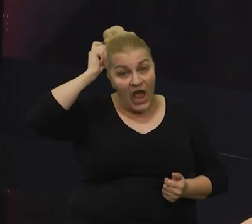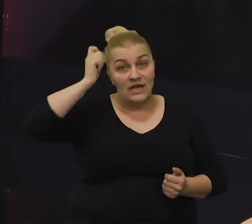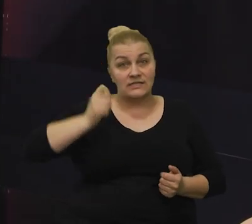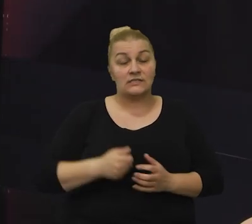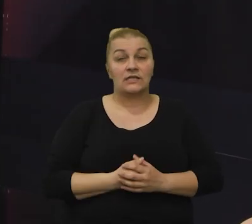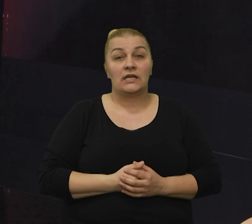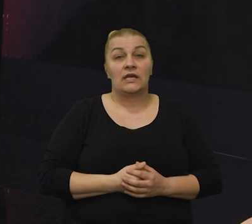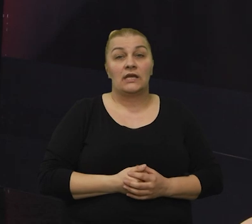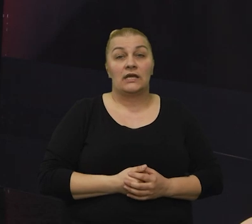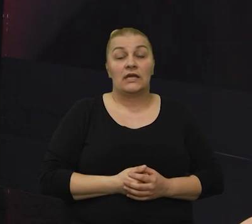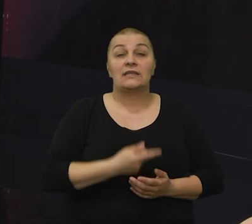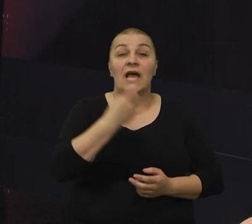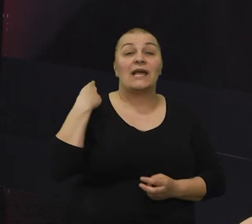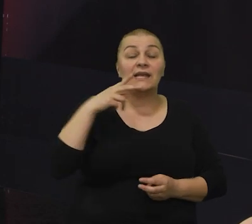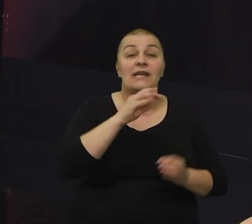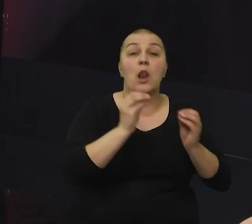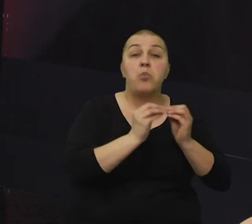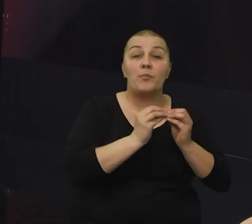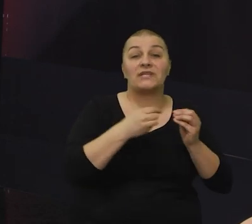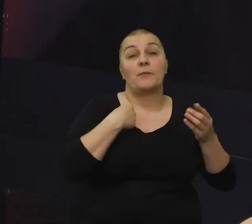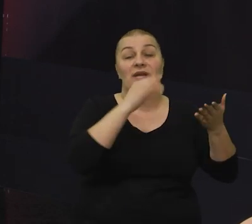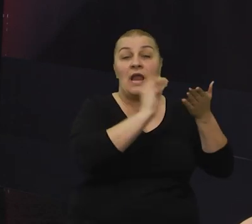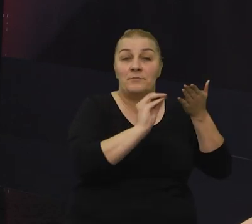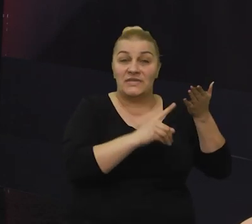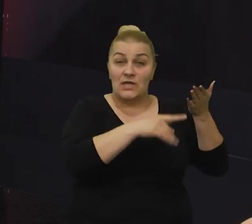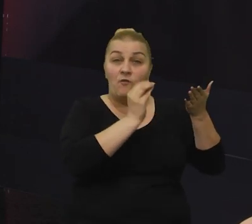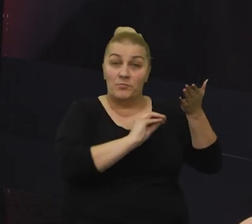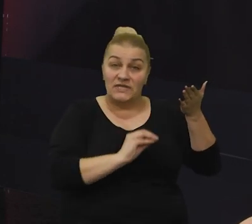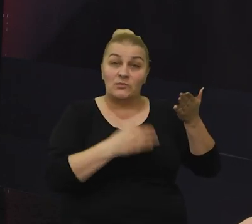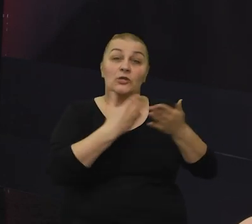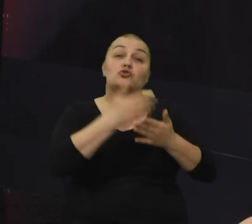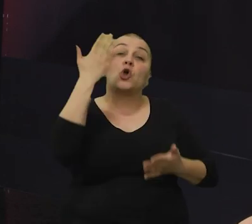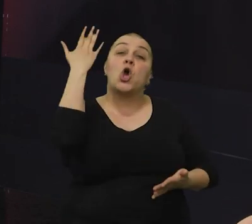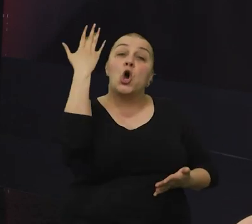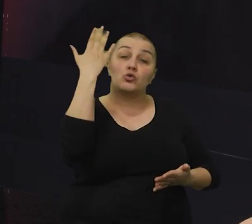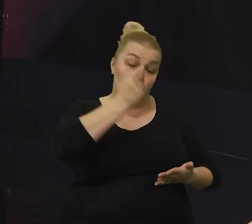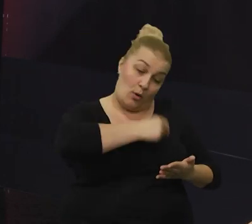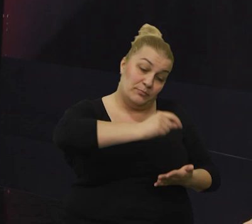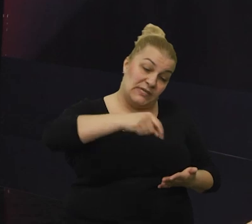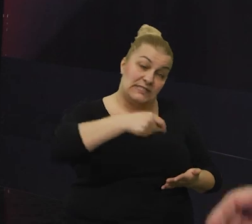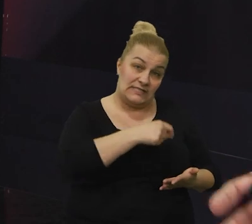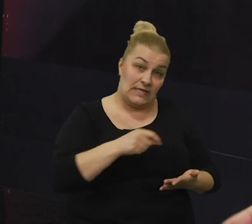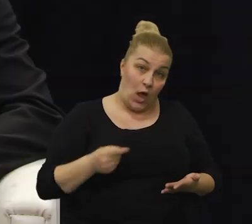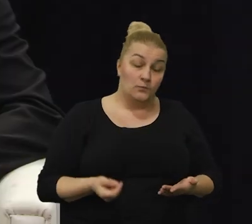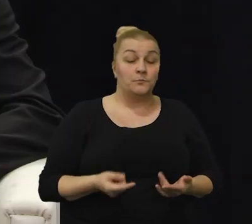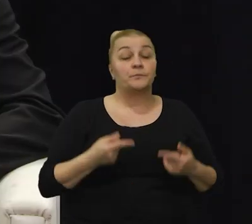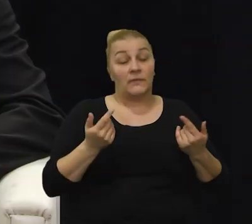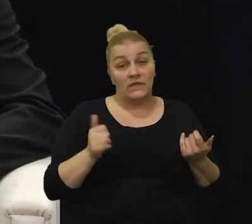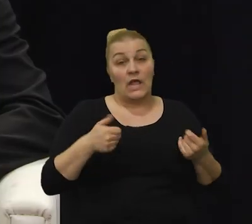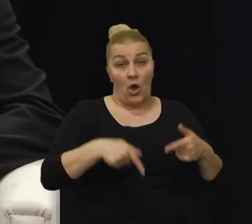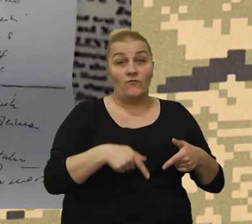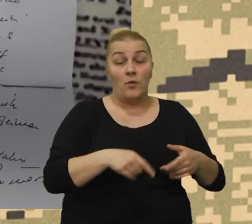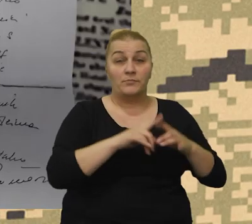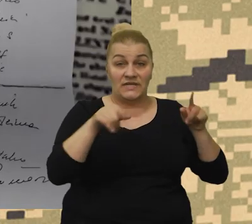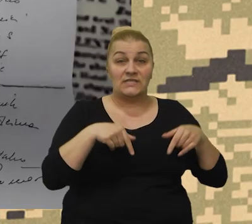čast da mi ovaj general Bobetko napisao to pismo ili napisao svoje ručno. Da, evo, to je pismo